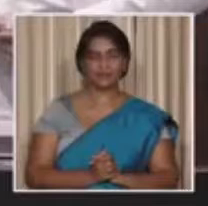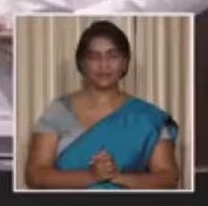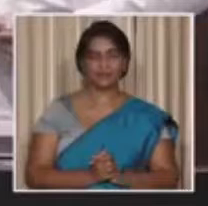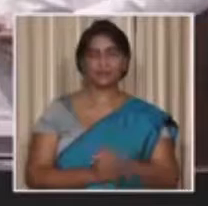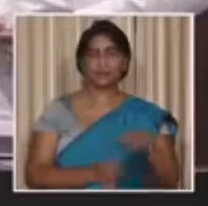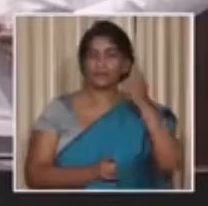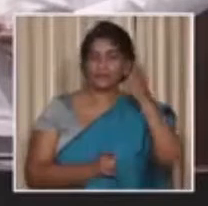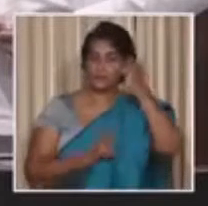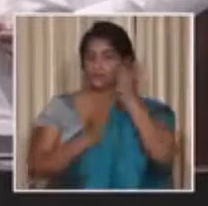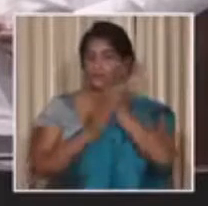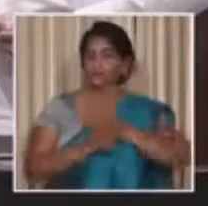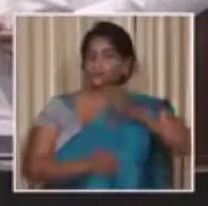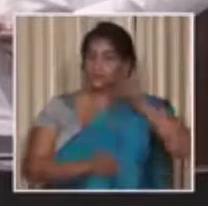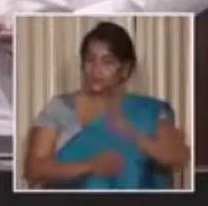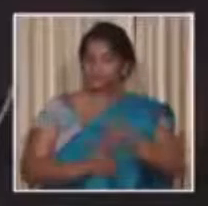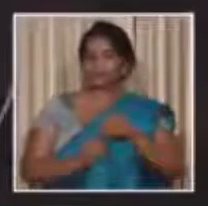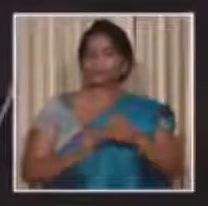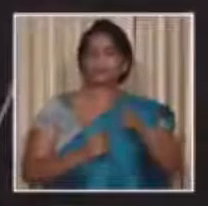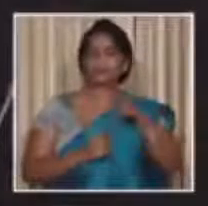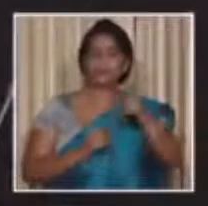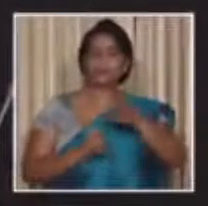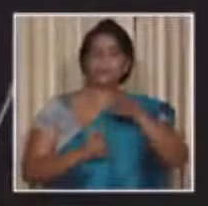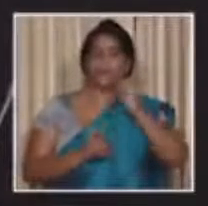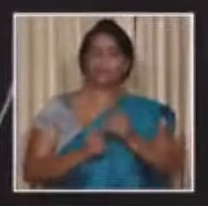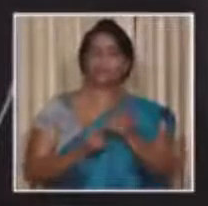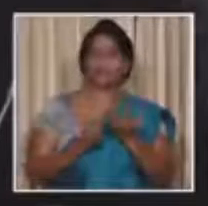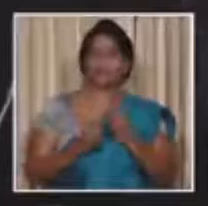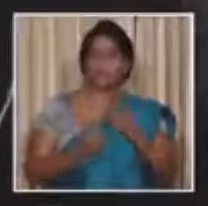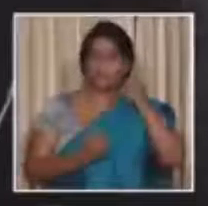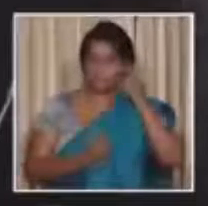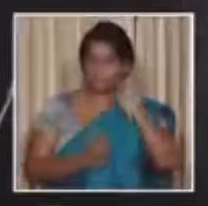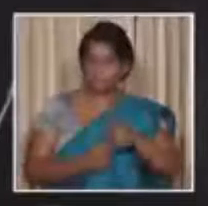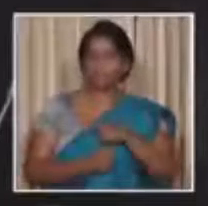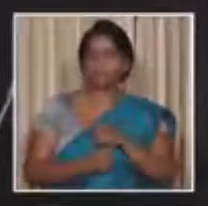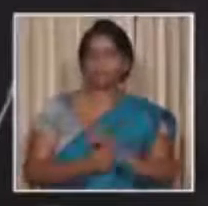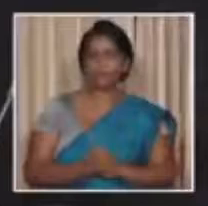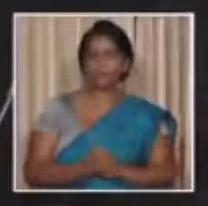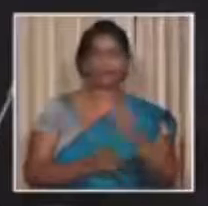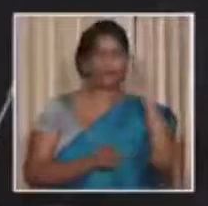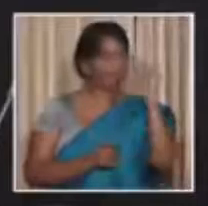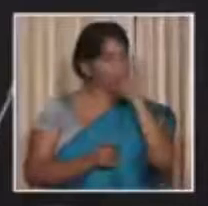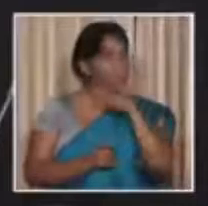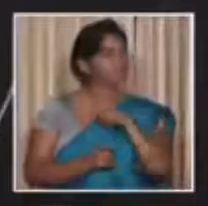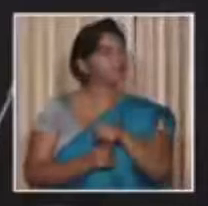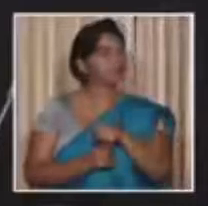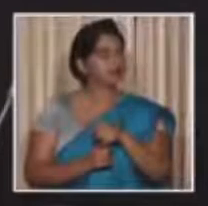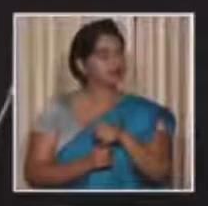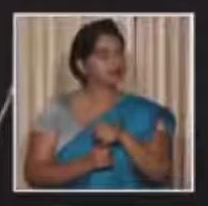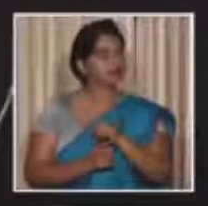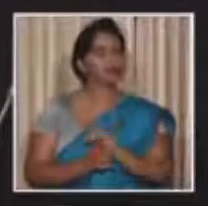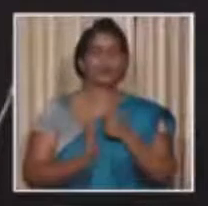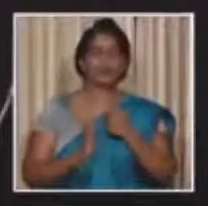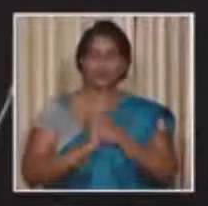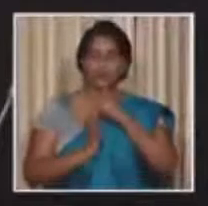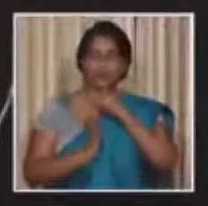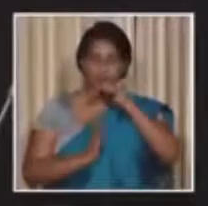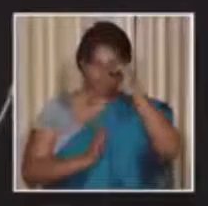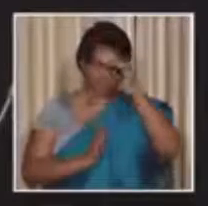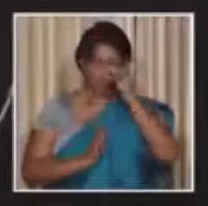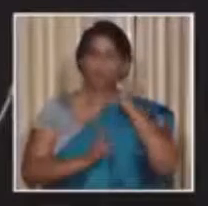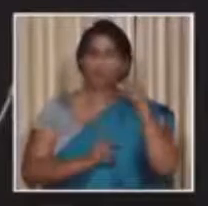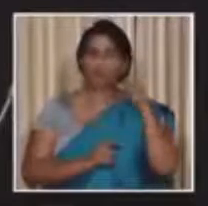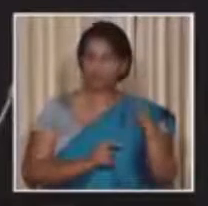යෝජනා සම්මත කර ගැනීම පිණිස ඔබතුමාගේ අනුමැතිය අපි අපේක්ෂා කරනවා. පළවෙනි කාරණේ හැටියට ගරු කතානායකතුමනි